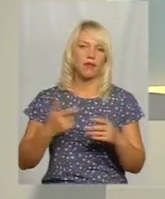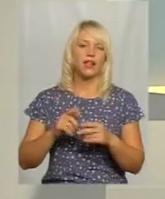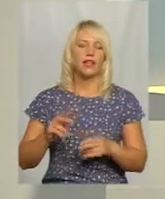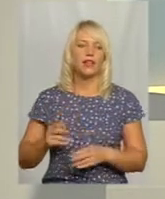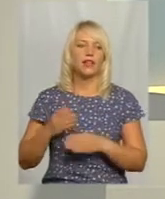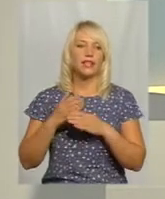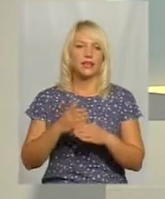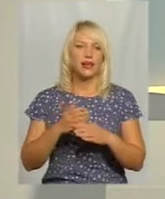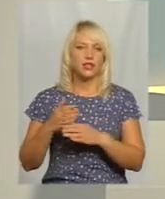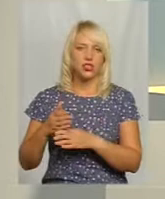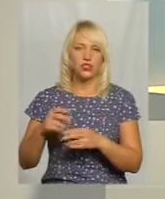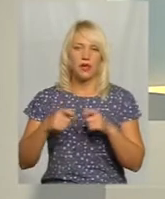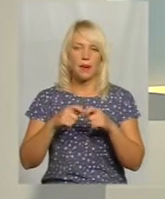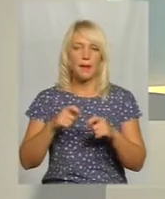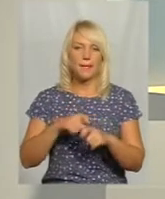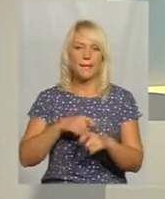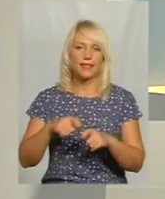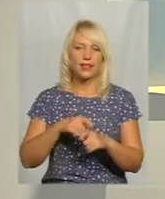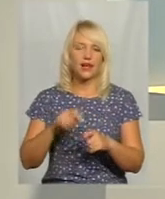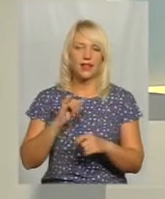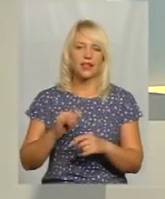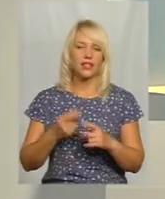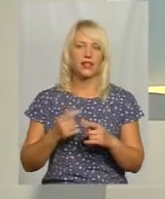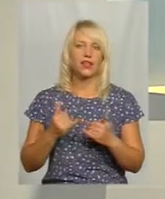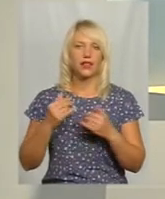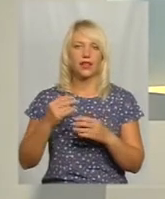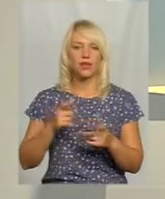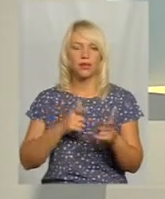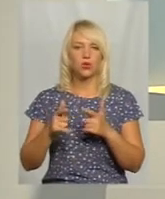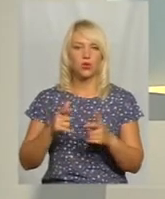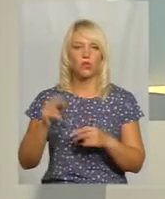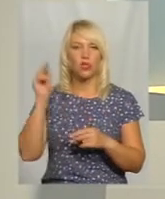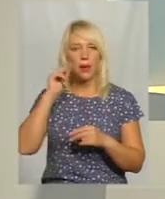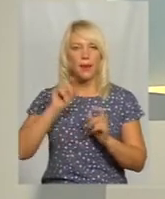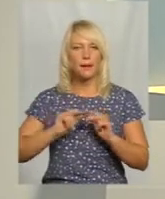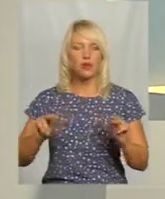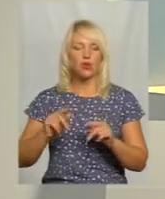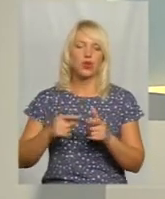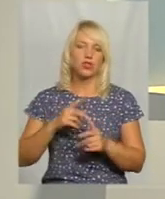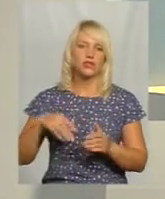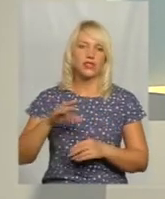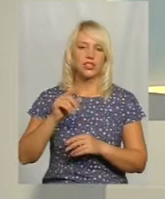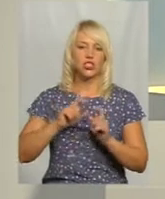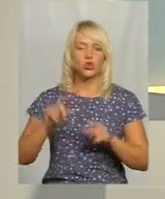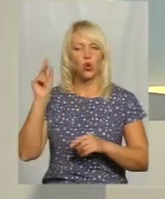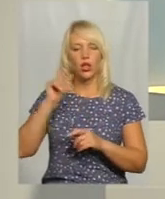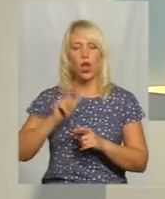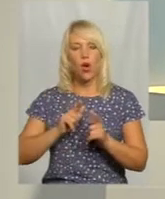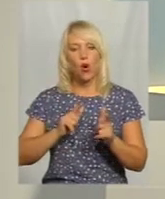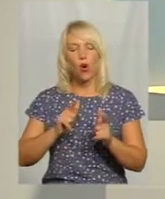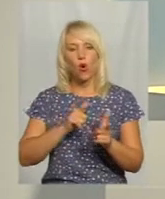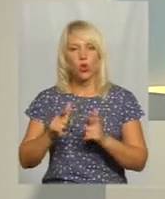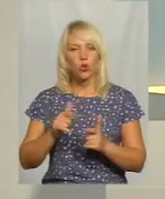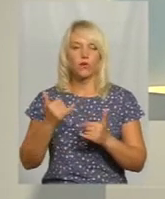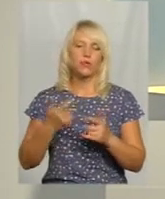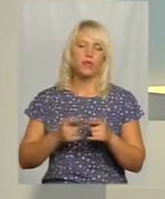на підготовку педагогів. А от чи всі школи області готові до роботи за новою освітньою програмою, про це і більше говоримо